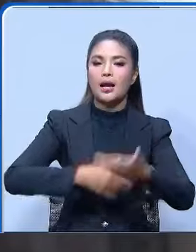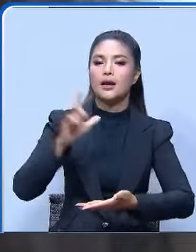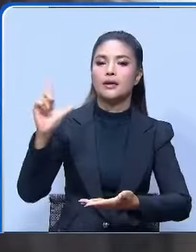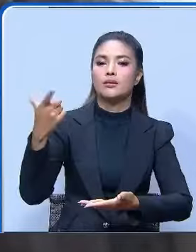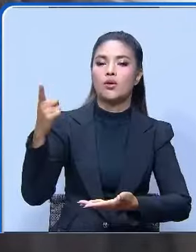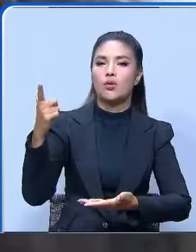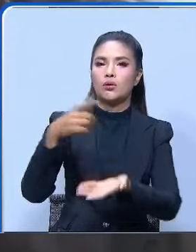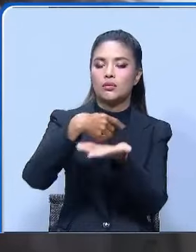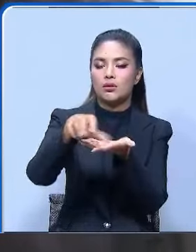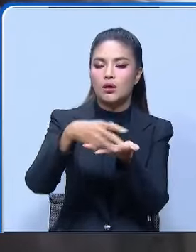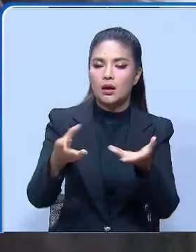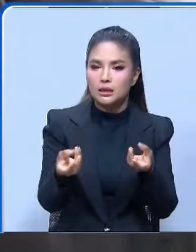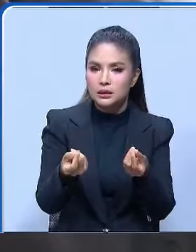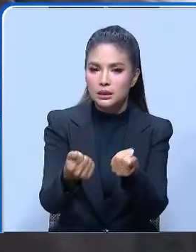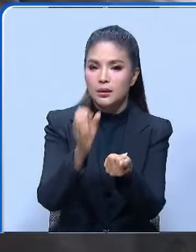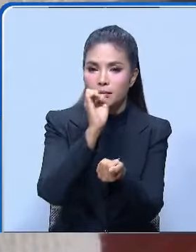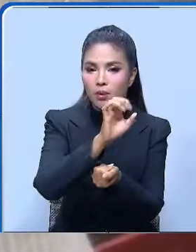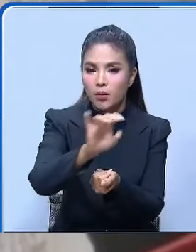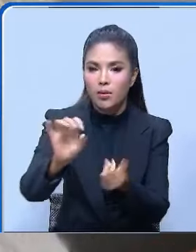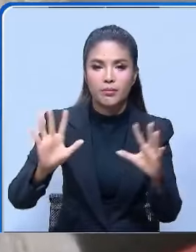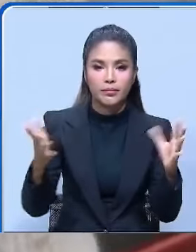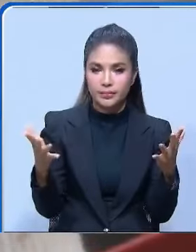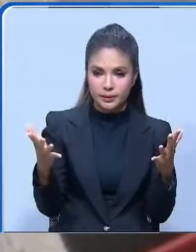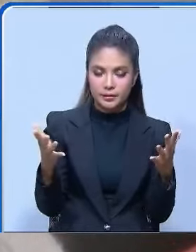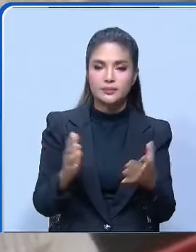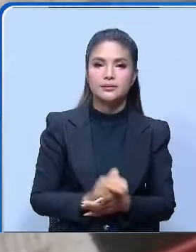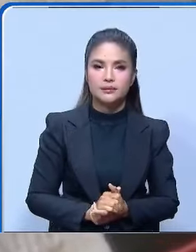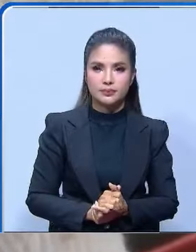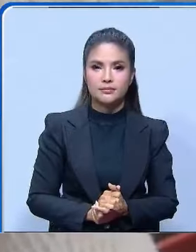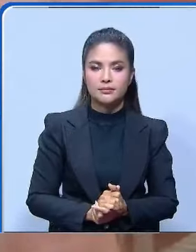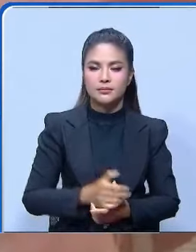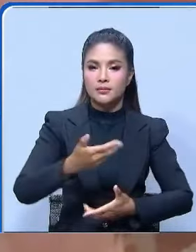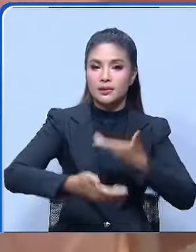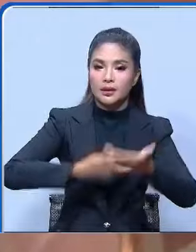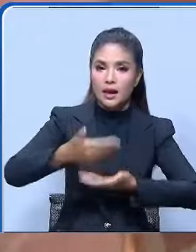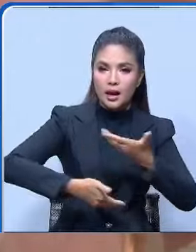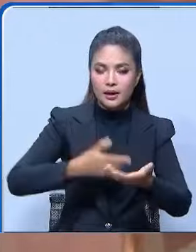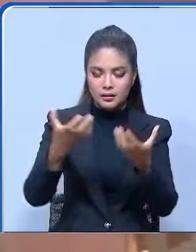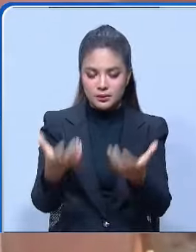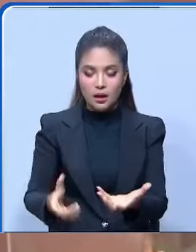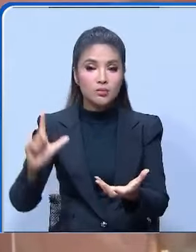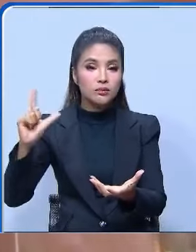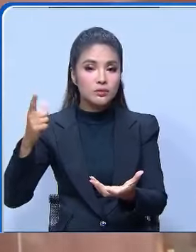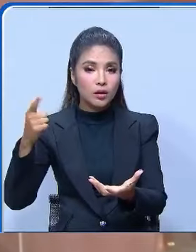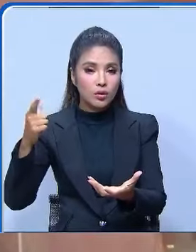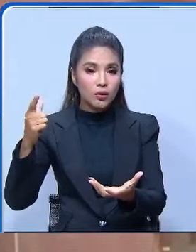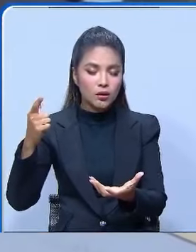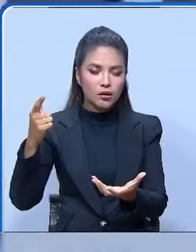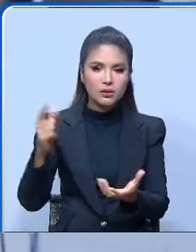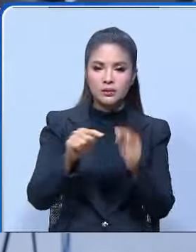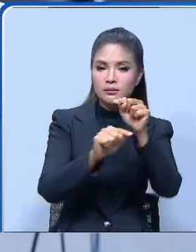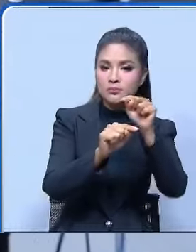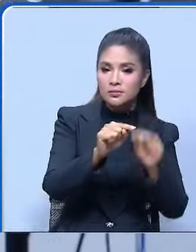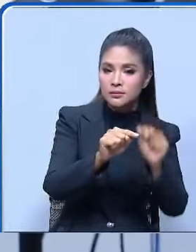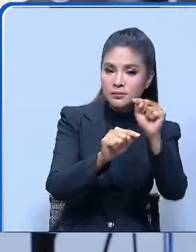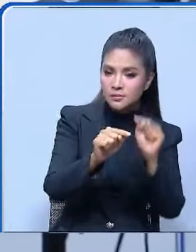วกับทองคำให้ผู้บริโภคทราบในขณะที่ทำการโฆษณาขายค่ะอย่างเช่นน้ำหนักทองคำหรือความบริสุทธิ์ของทองคำนั่น